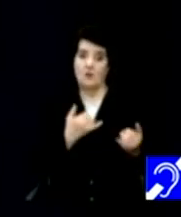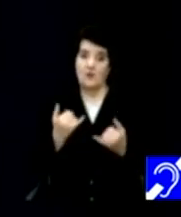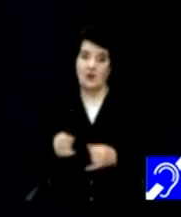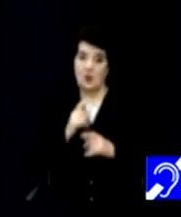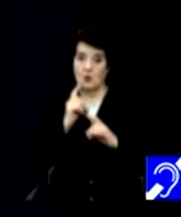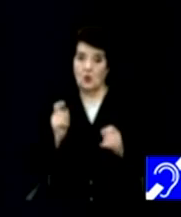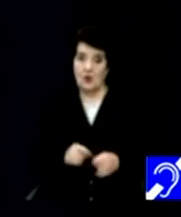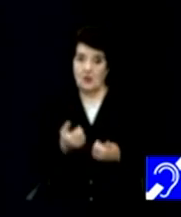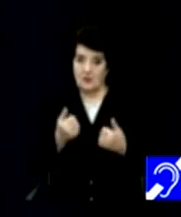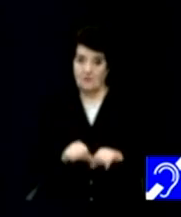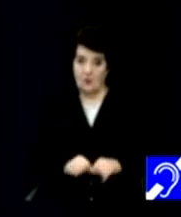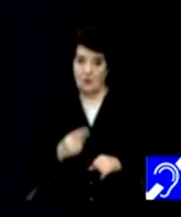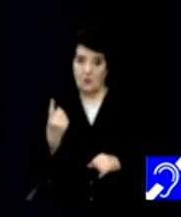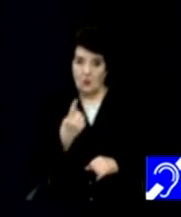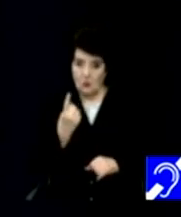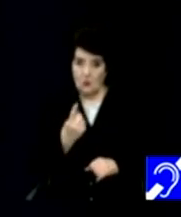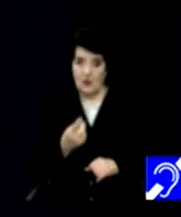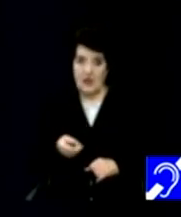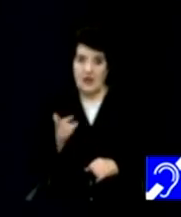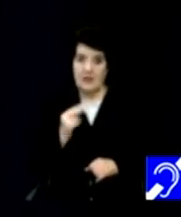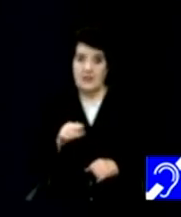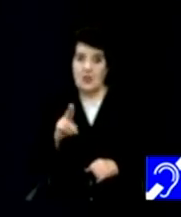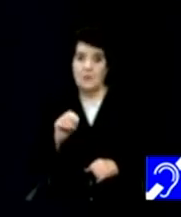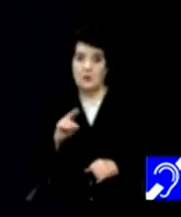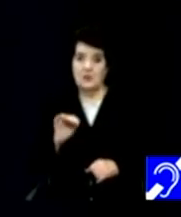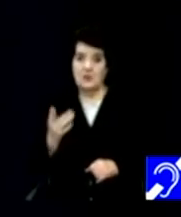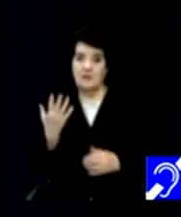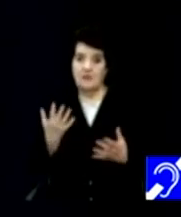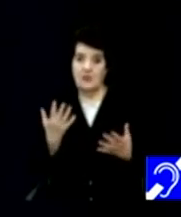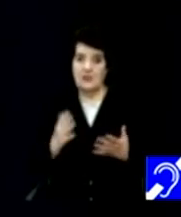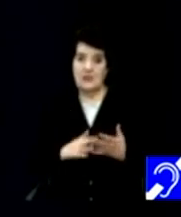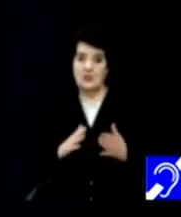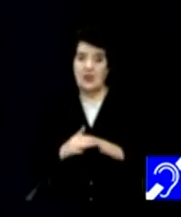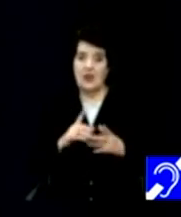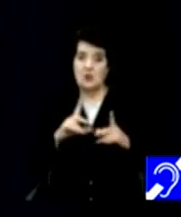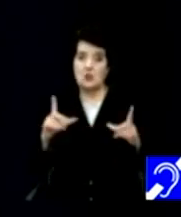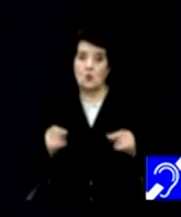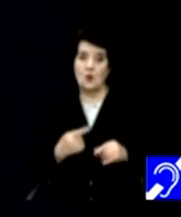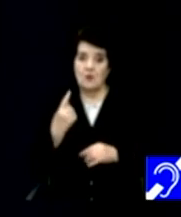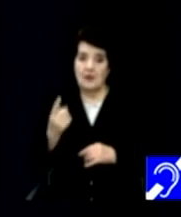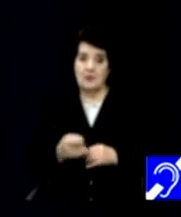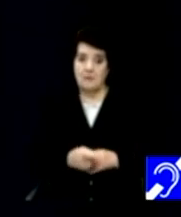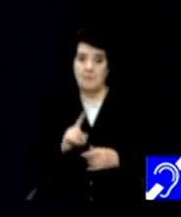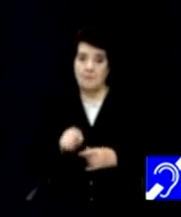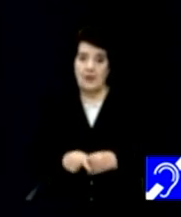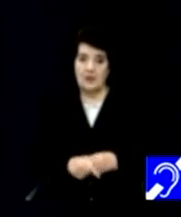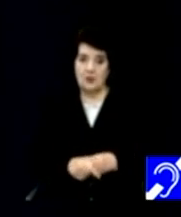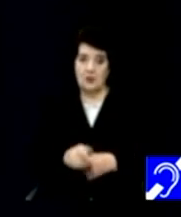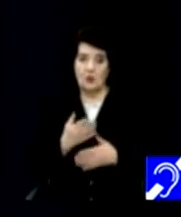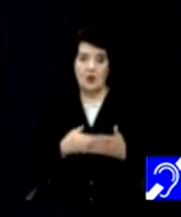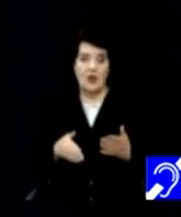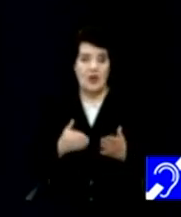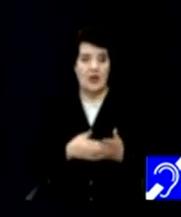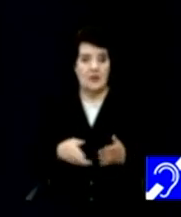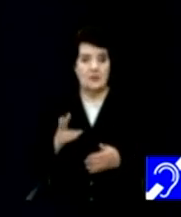donații sub formă unor dispozitive digitale în școlile mai îndepărtate pentru a înlătura decalajul